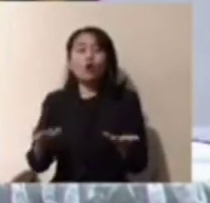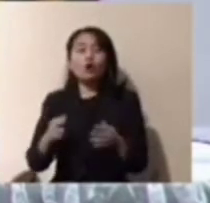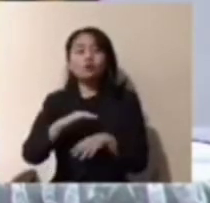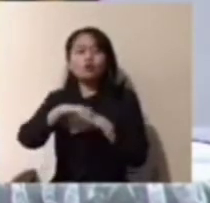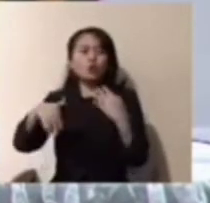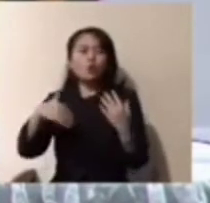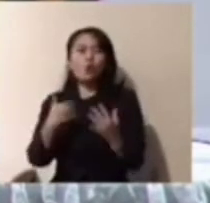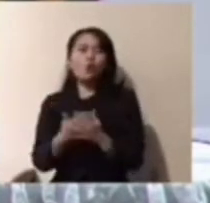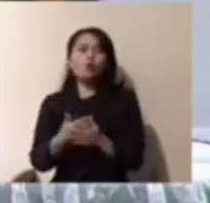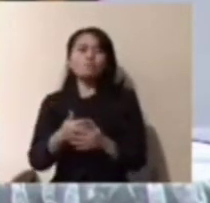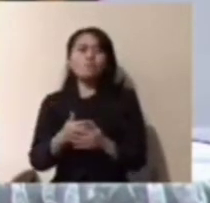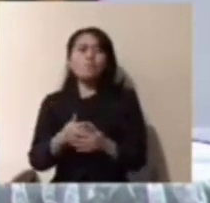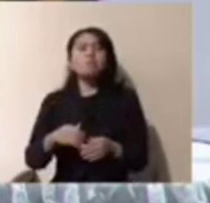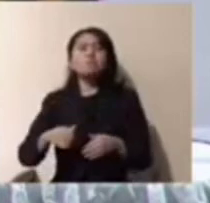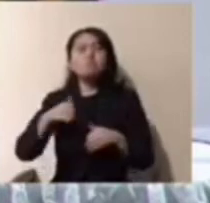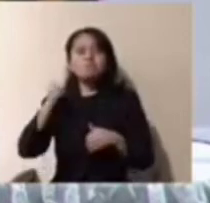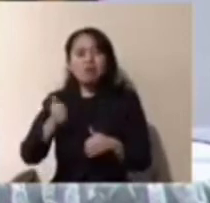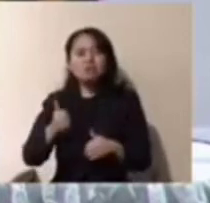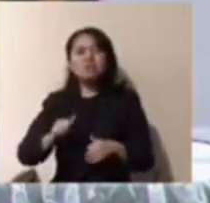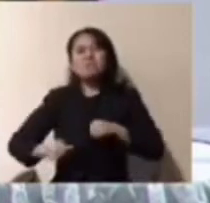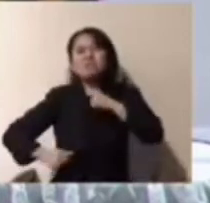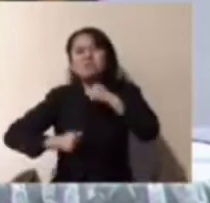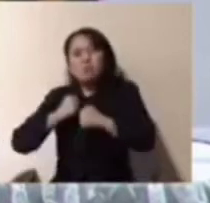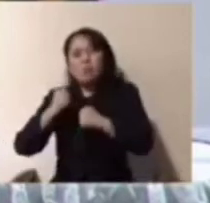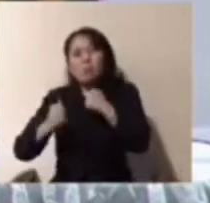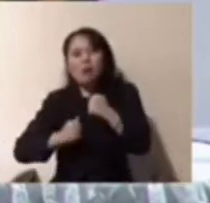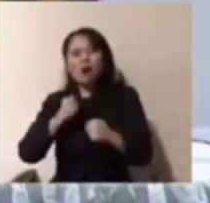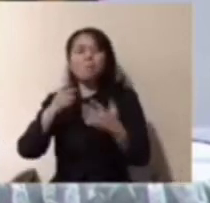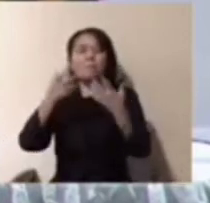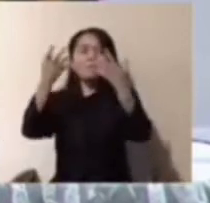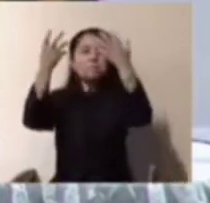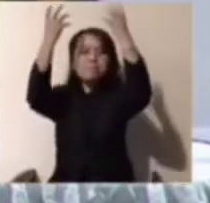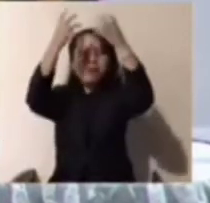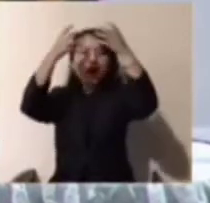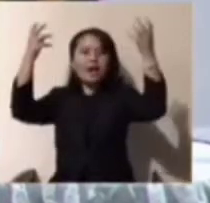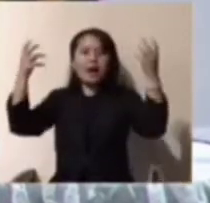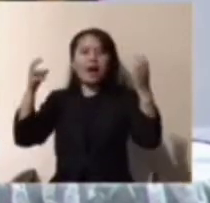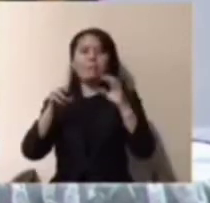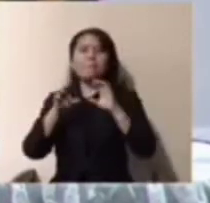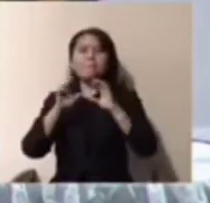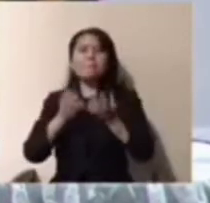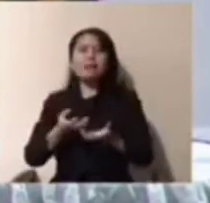saudari-saudara sekalian dengan penuh semangat merayakan Paskah.